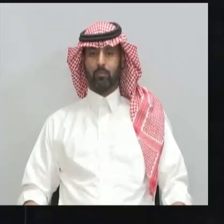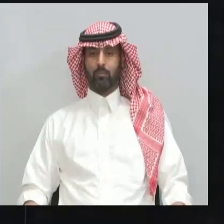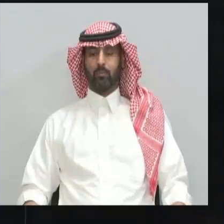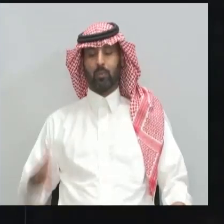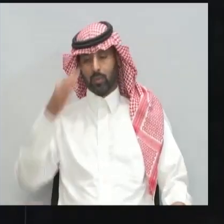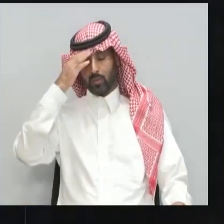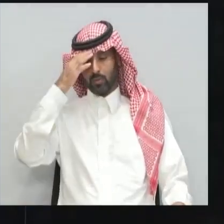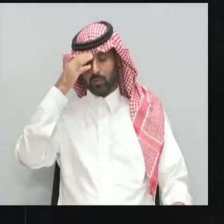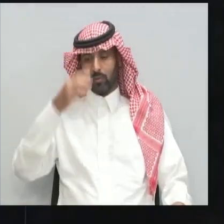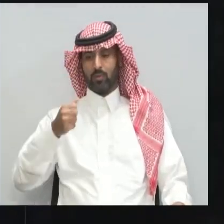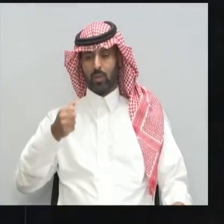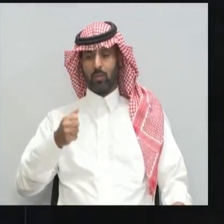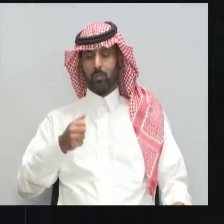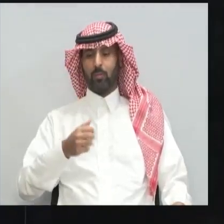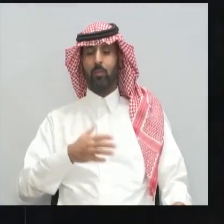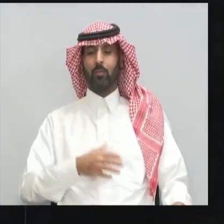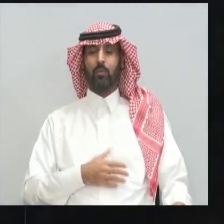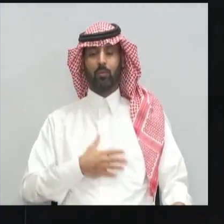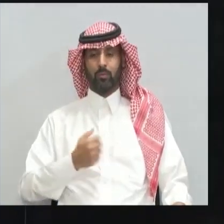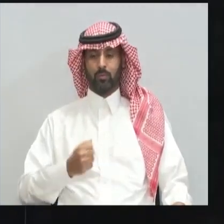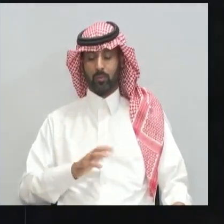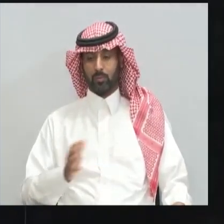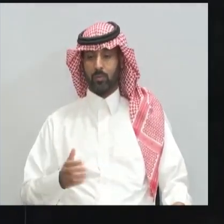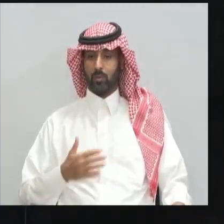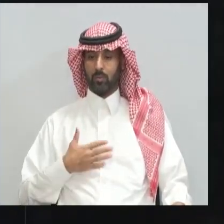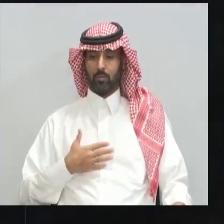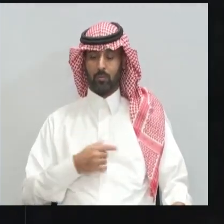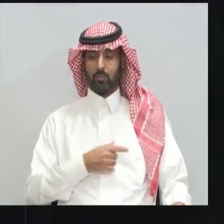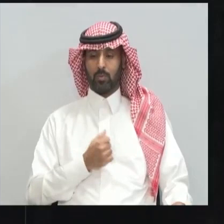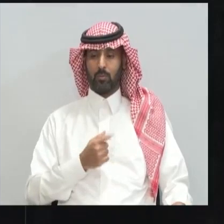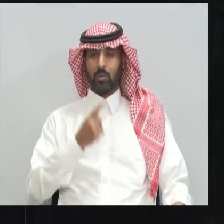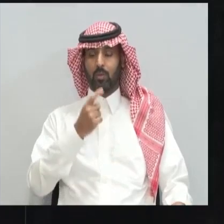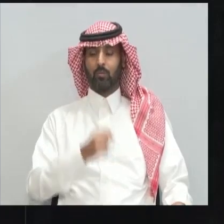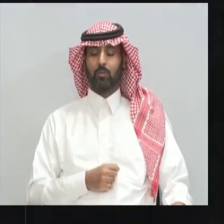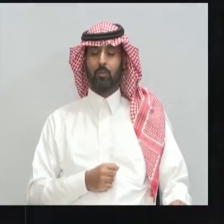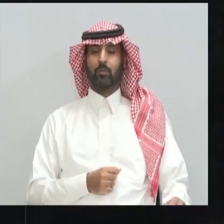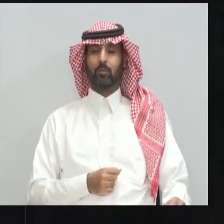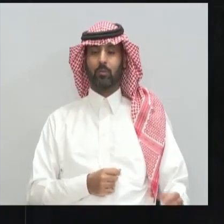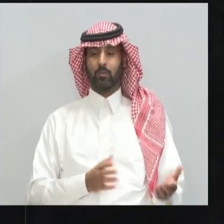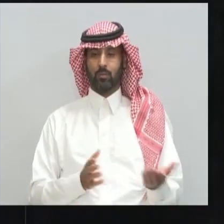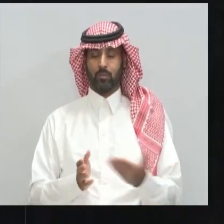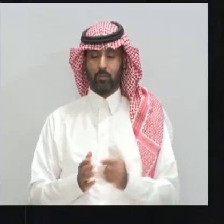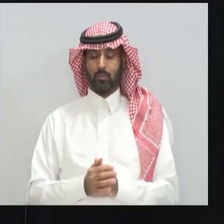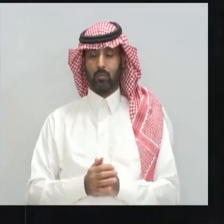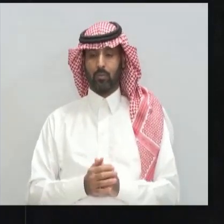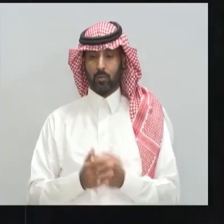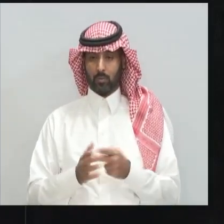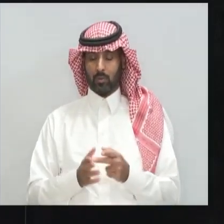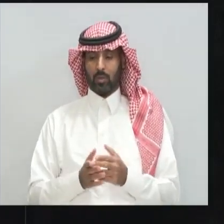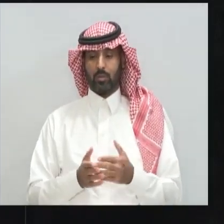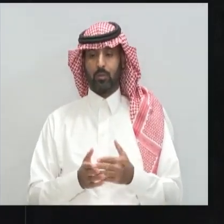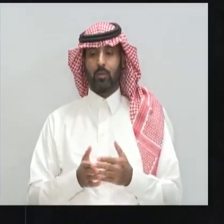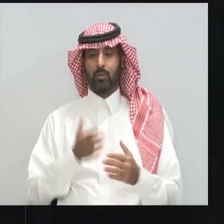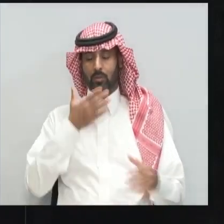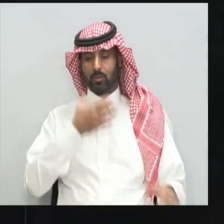السلام عليكم ورحمه الله وبركاته بسم الله والصلاه والسلام على اشرف الانبياء والمرسلين نبينا محمد وعلى